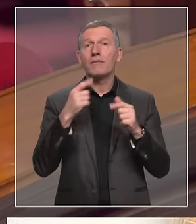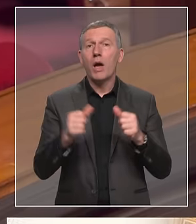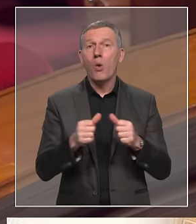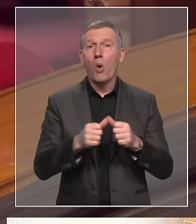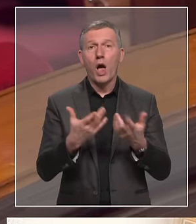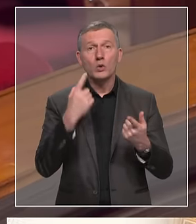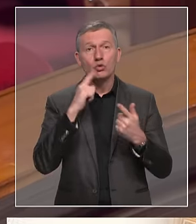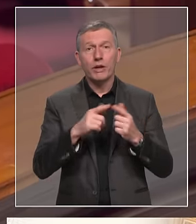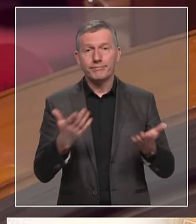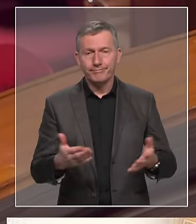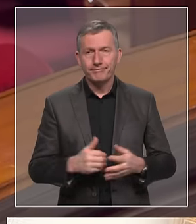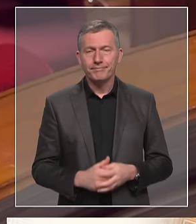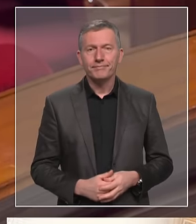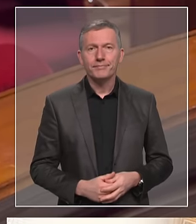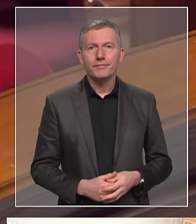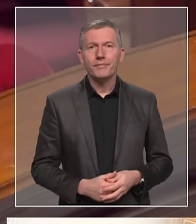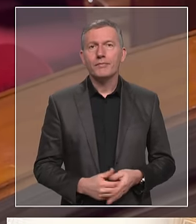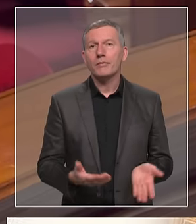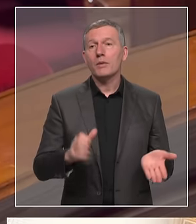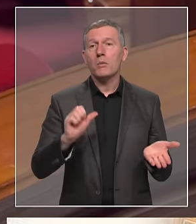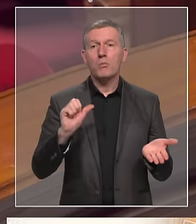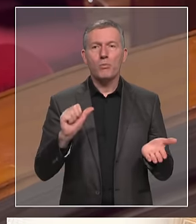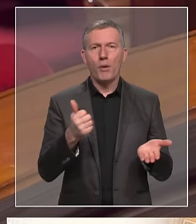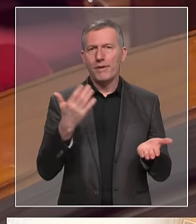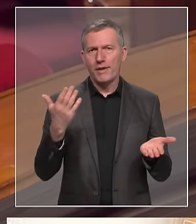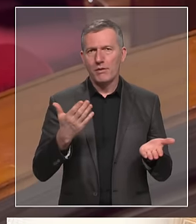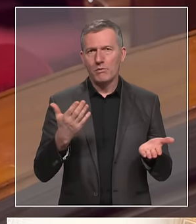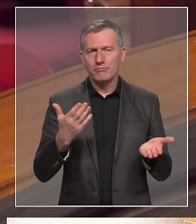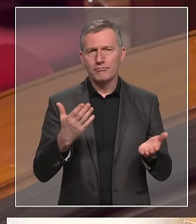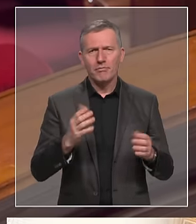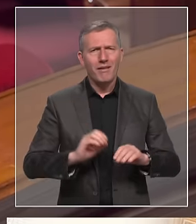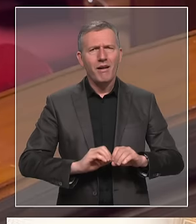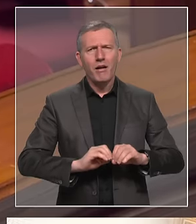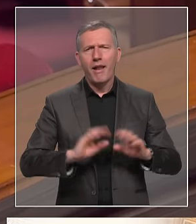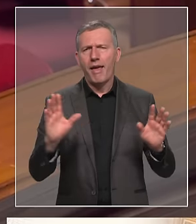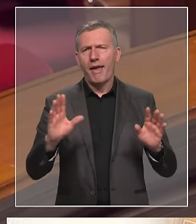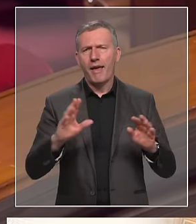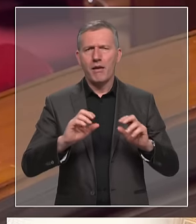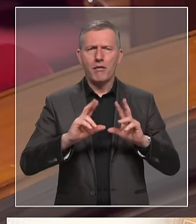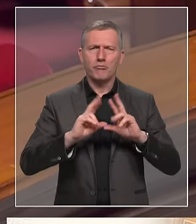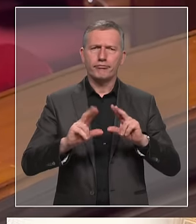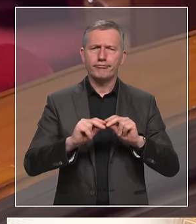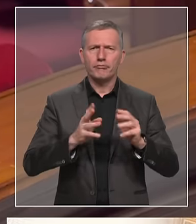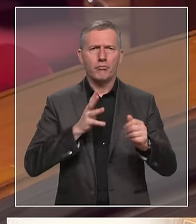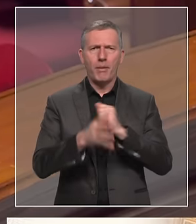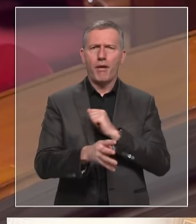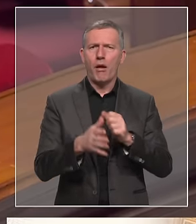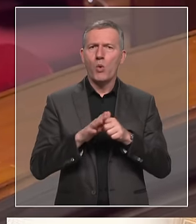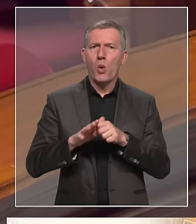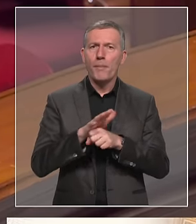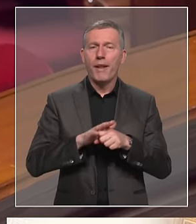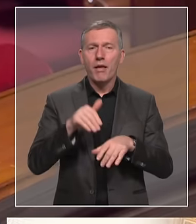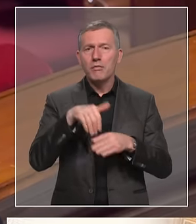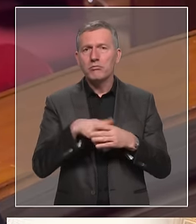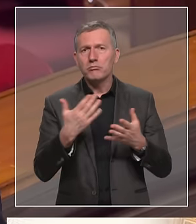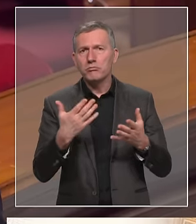sur ce sujet-là ? D'abord, la transparence sur ce que nous mesurons